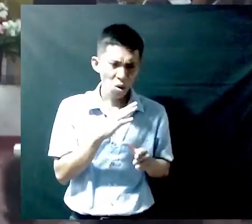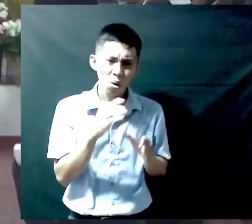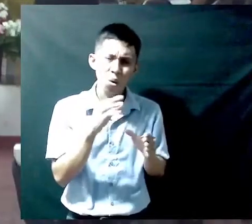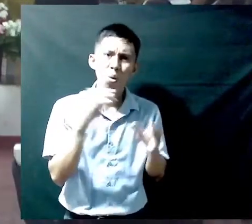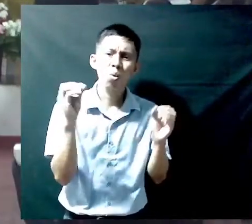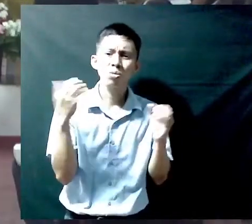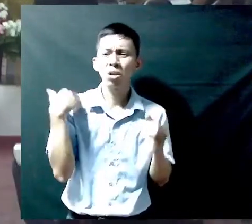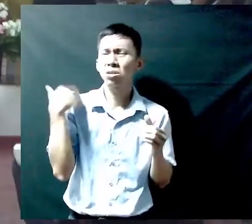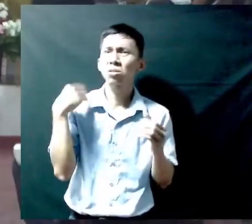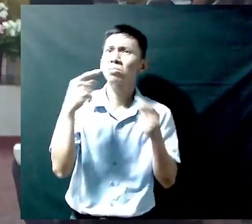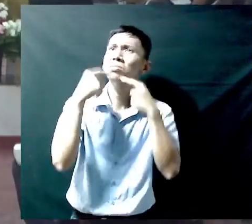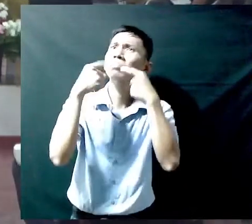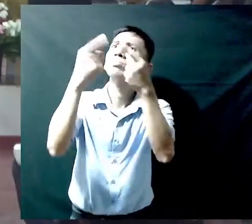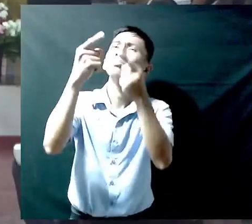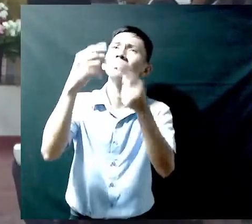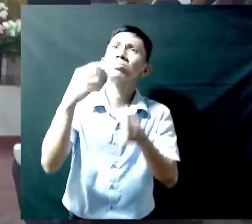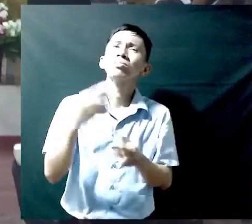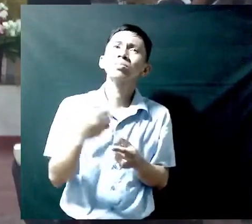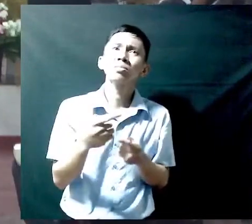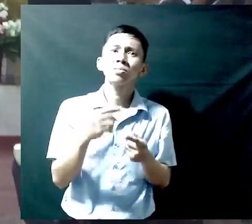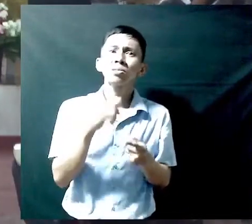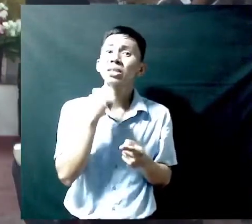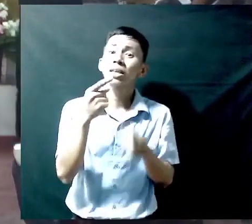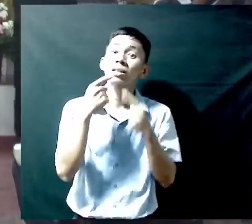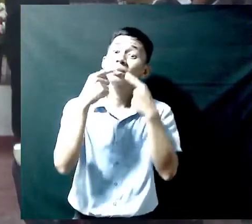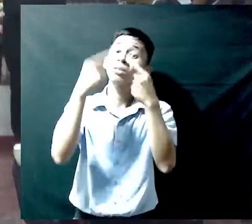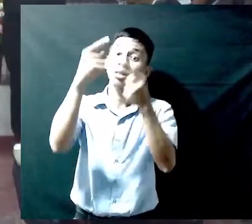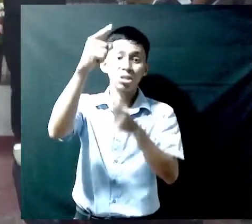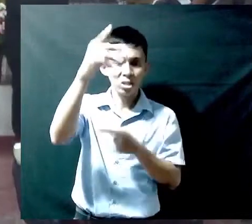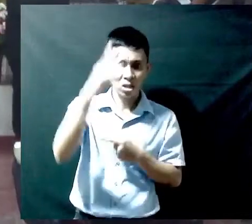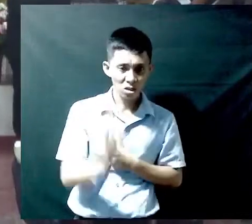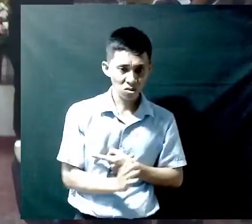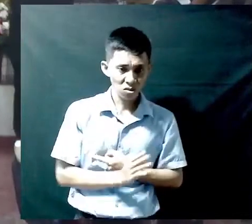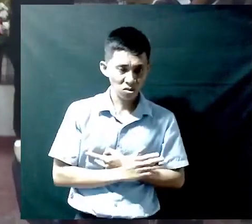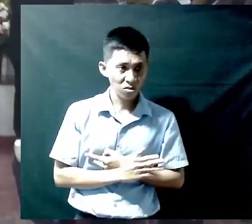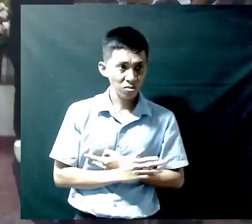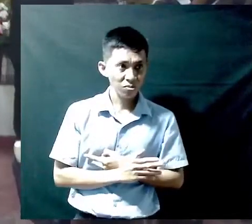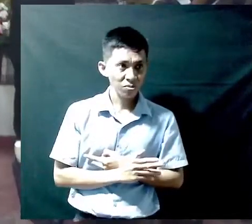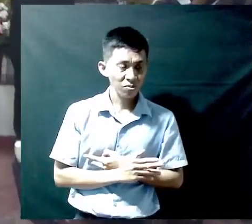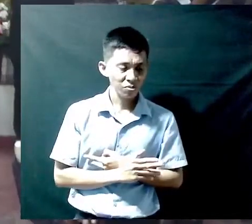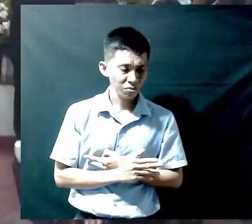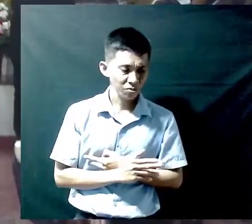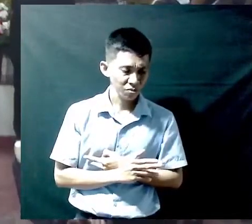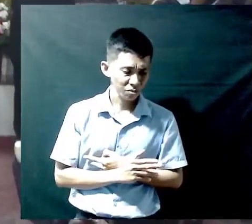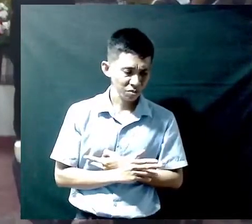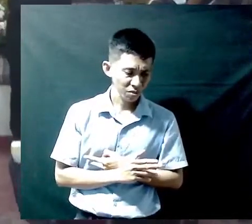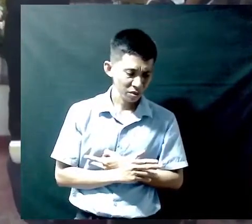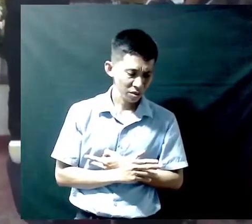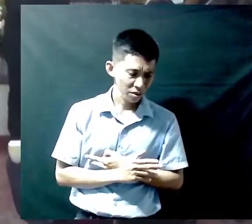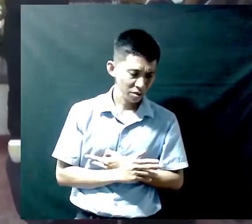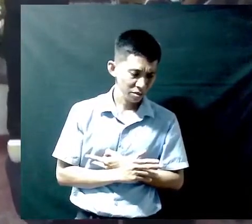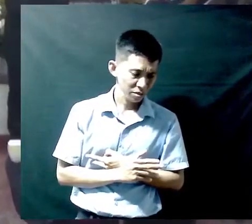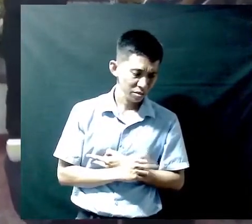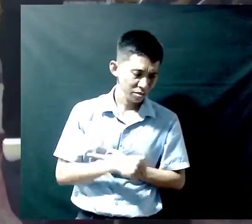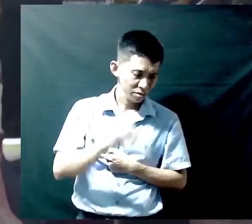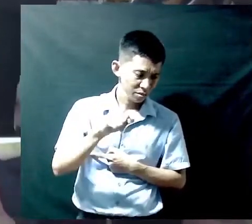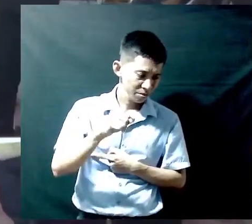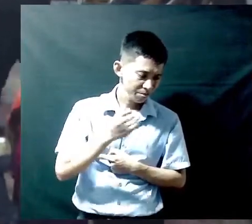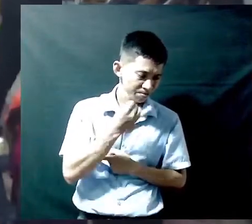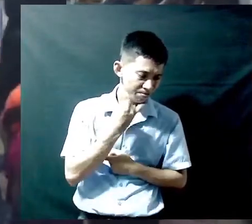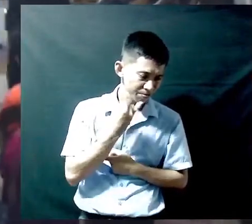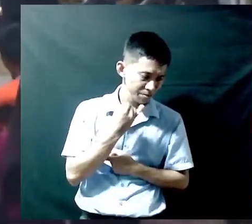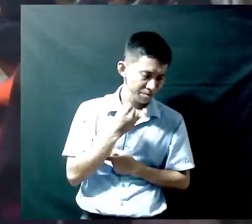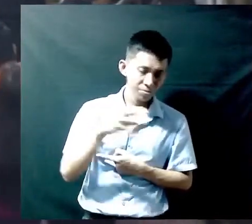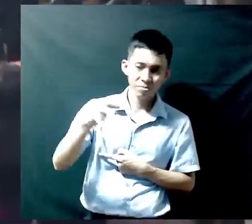Before I become effective in ministering to Israel, dapat okay muna ako kay Lord. Siya muna unang imi-ministry ko. The